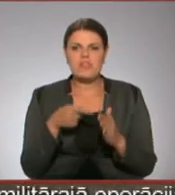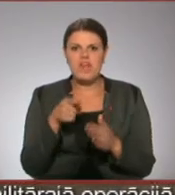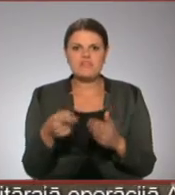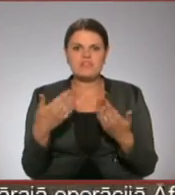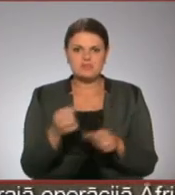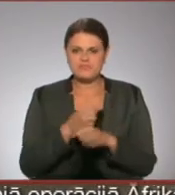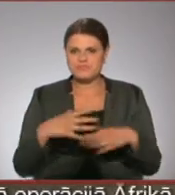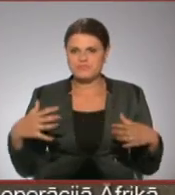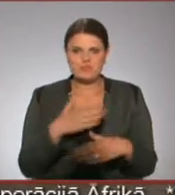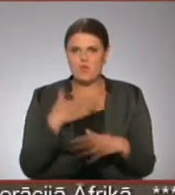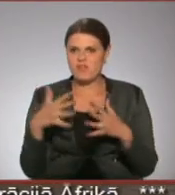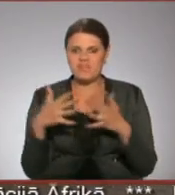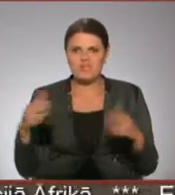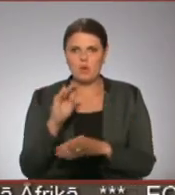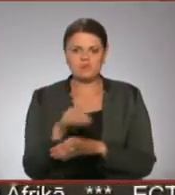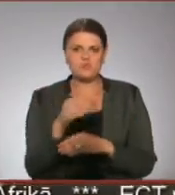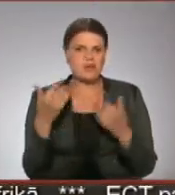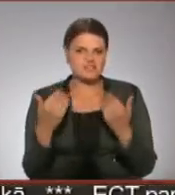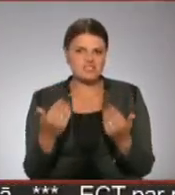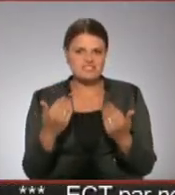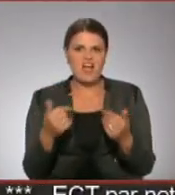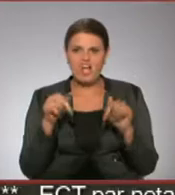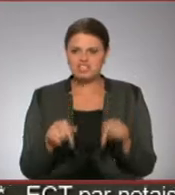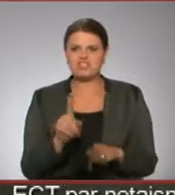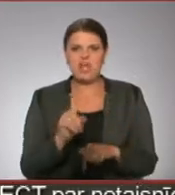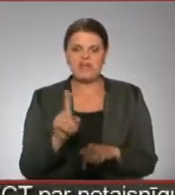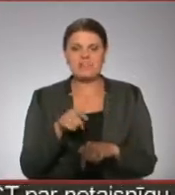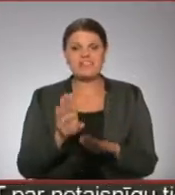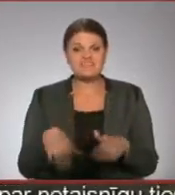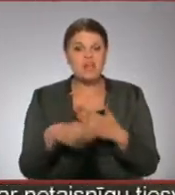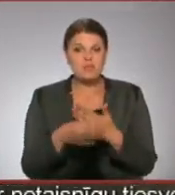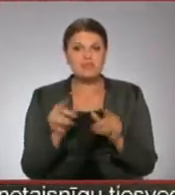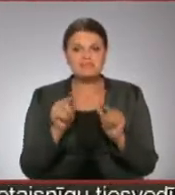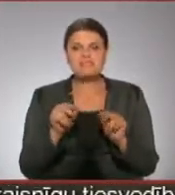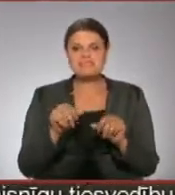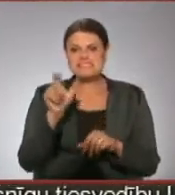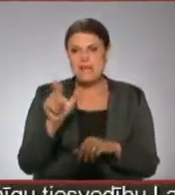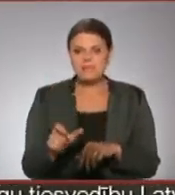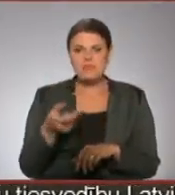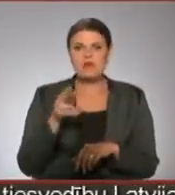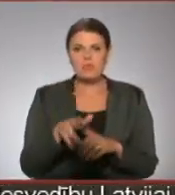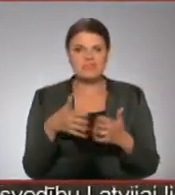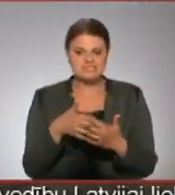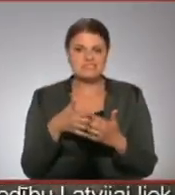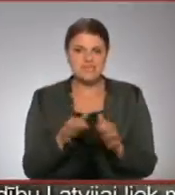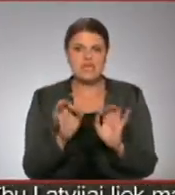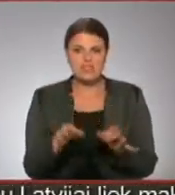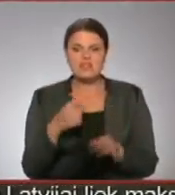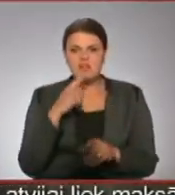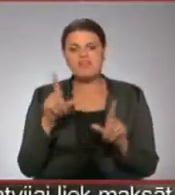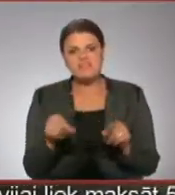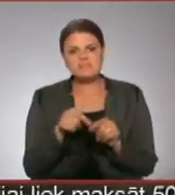ir patreiz savairojušās un uzturās šeit. Vismaz varētu palīdzēt mazliet zemniekiem un viņam tikai cīnīties? No